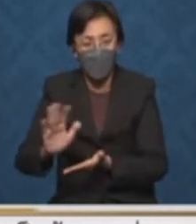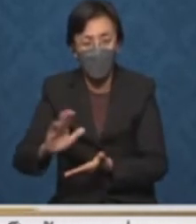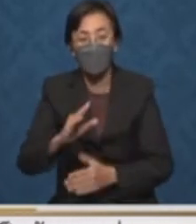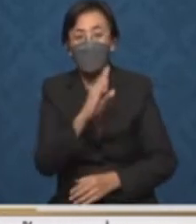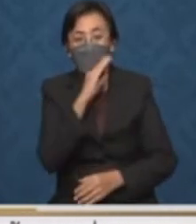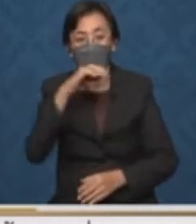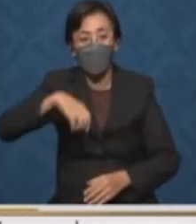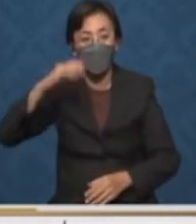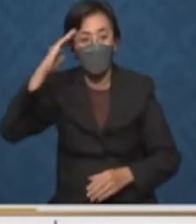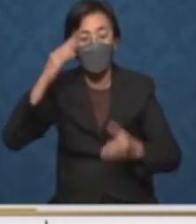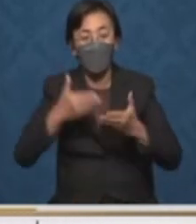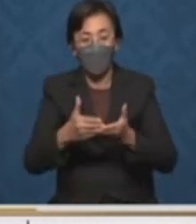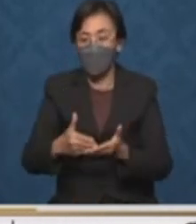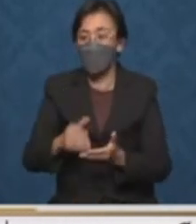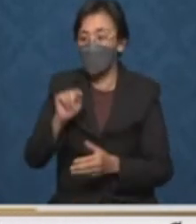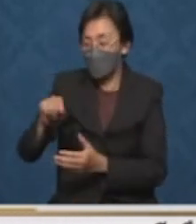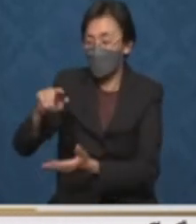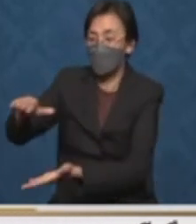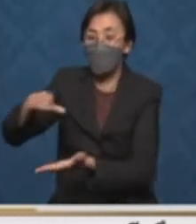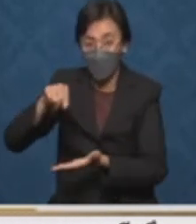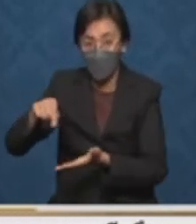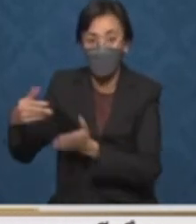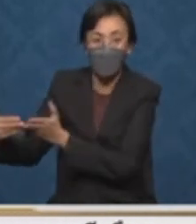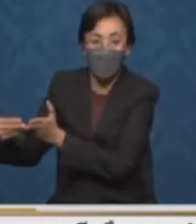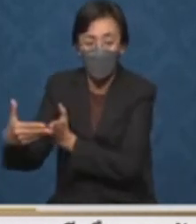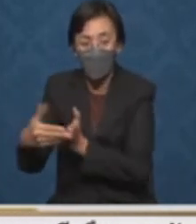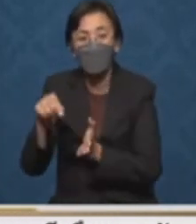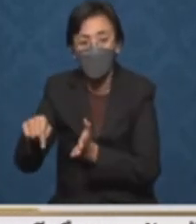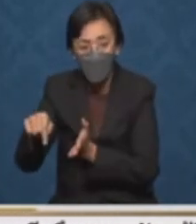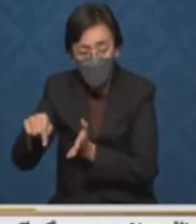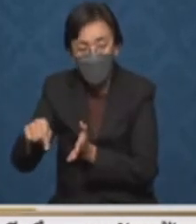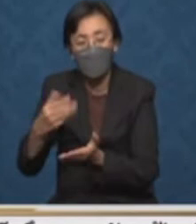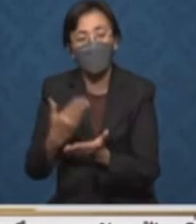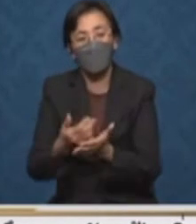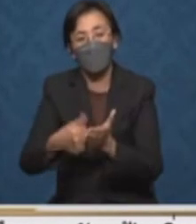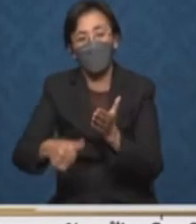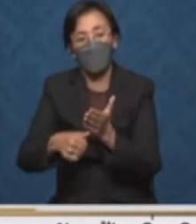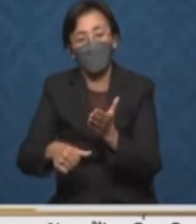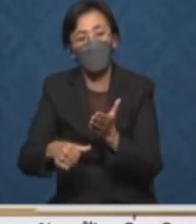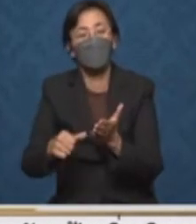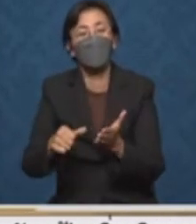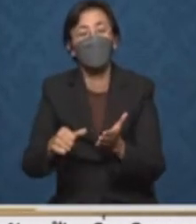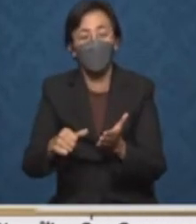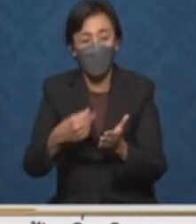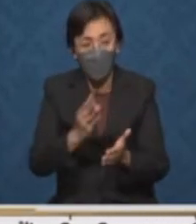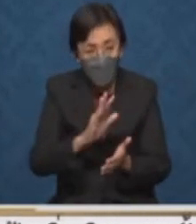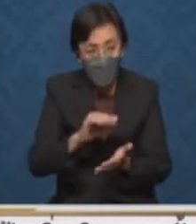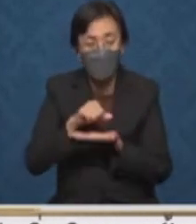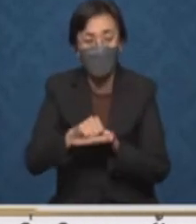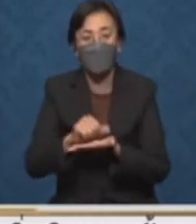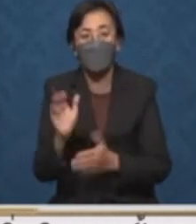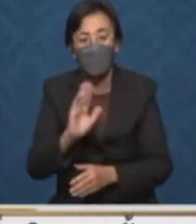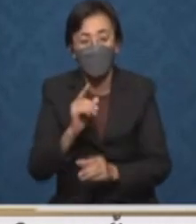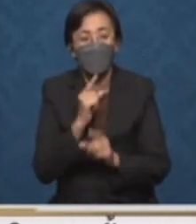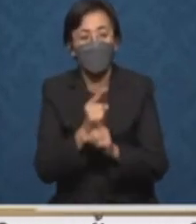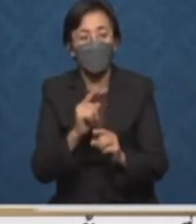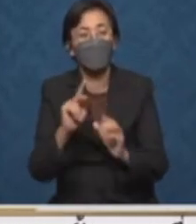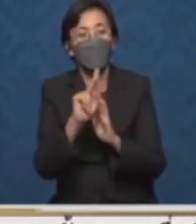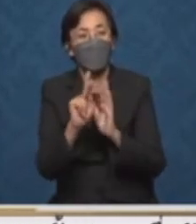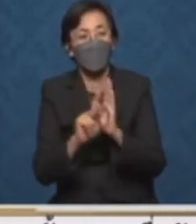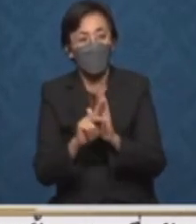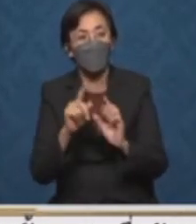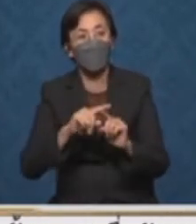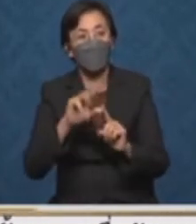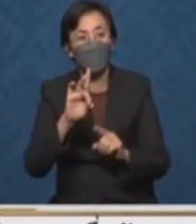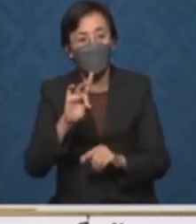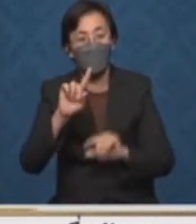พเรือซึ่งเป็นส่วนราชการได้รับการยกเว้นค่าธรรมเนียมตามข้อ8วงเล็บ1ครับสรุปนะครับท่